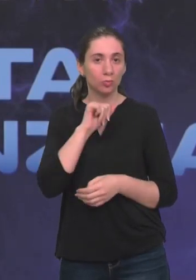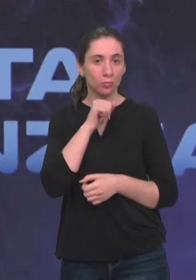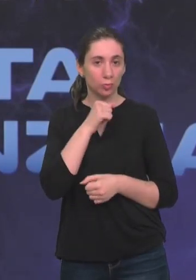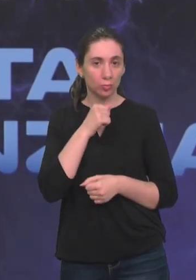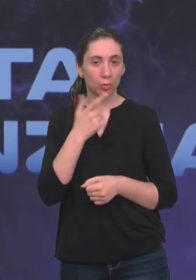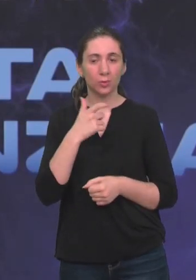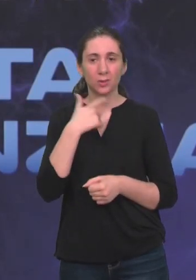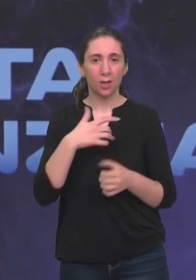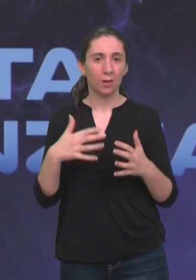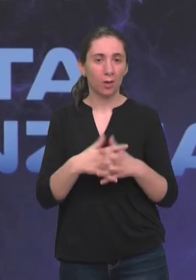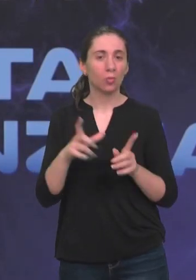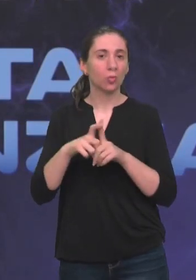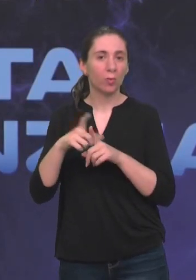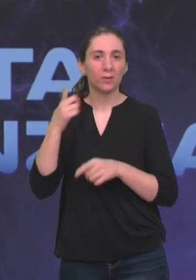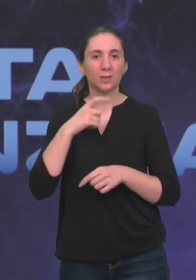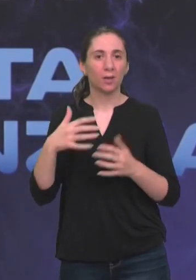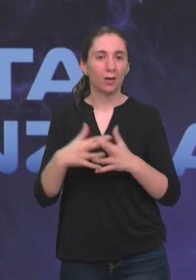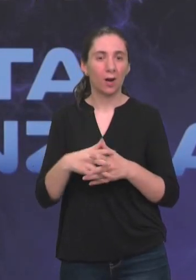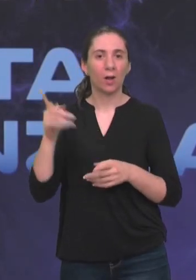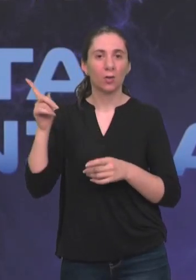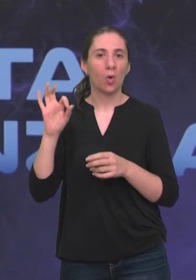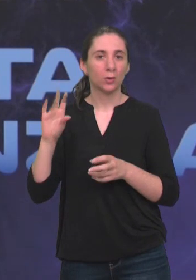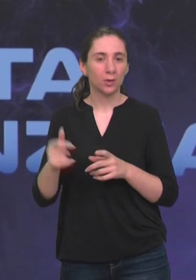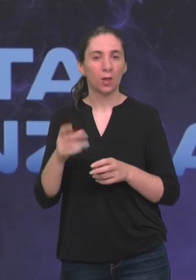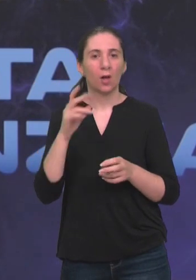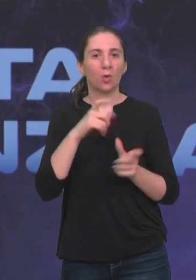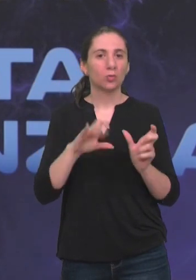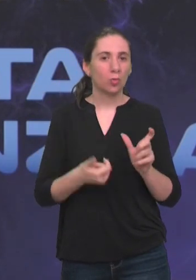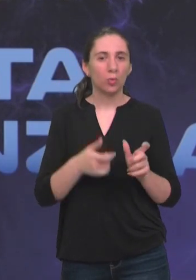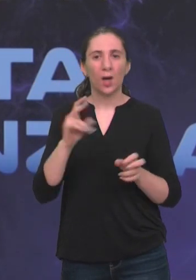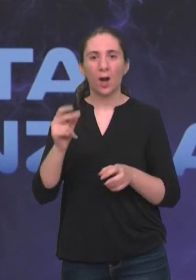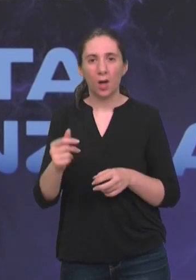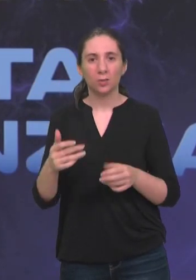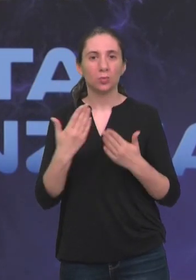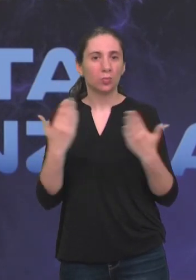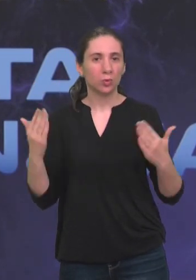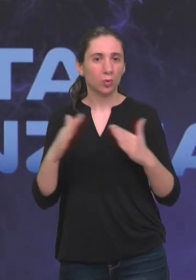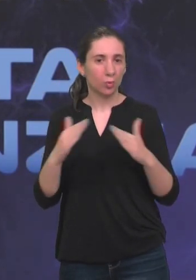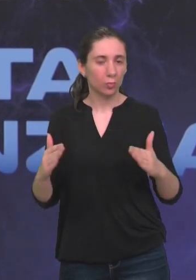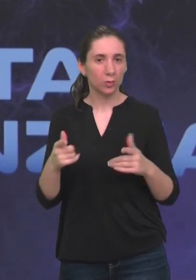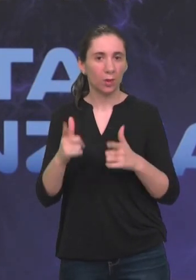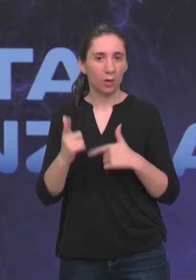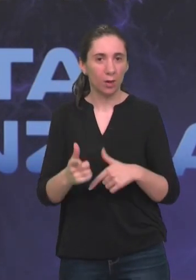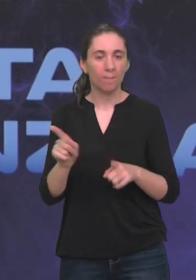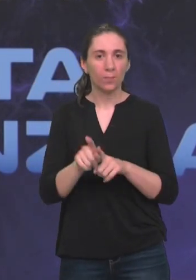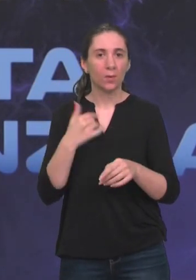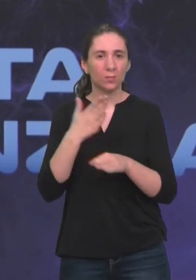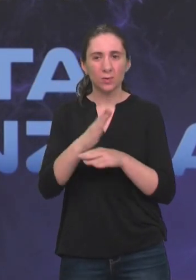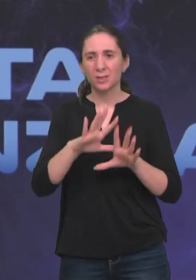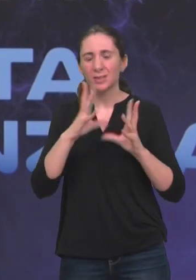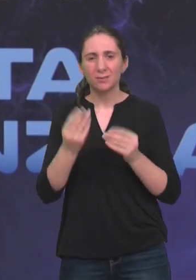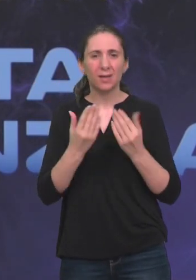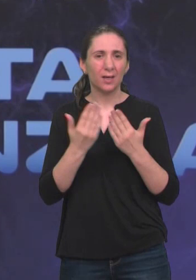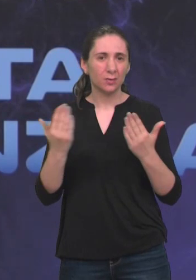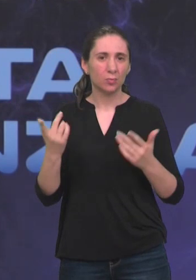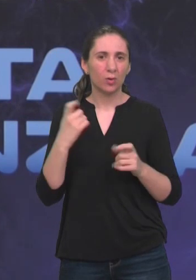od Starog grada Dubovca, Starog grada Ozlja, na Rastoke, u Slunju, u Muzeju Domovinskog rata. Također posjetili smo sve moguće izložbe